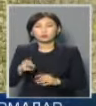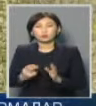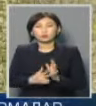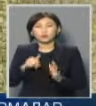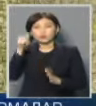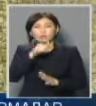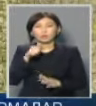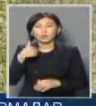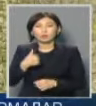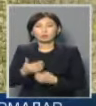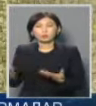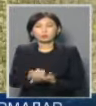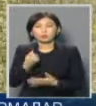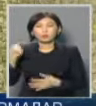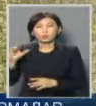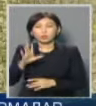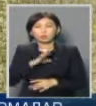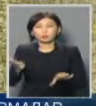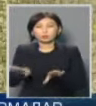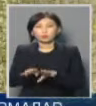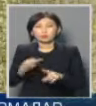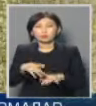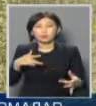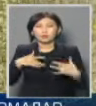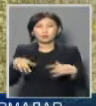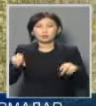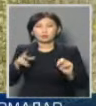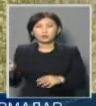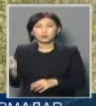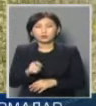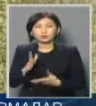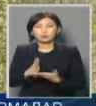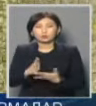жылғы бас жүлде иегері, сонымен қатар бұл концертке арнайы қонақ ретінде